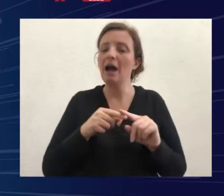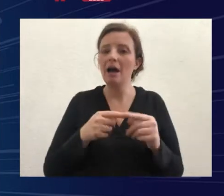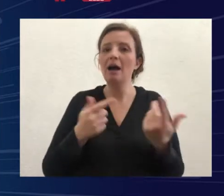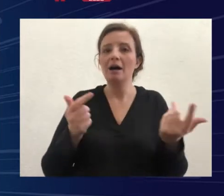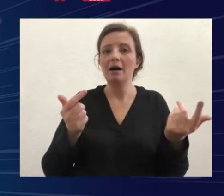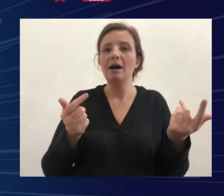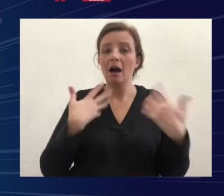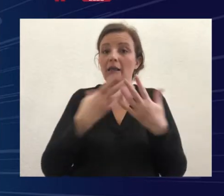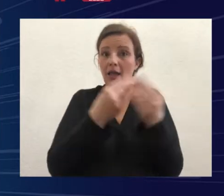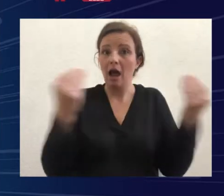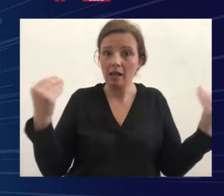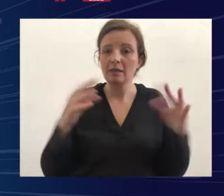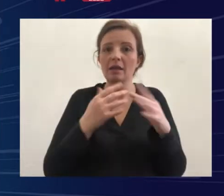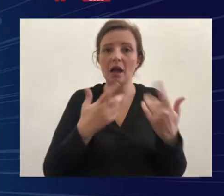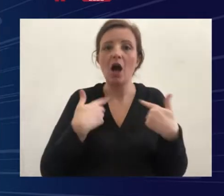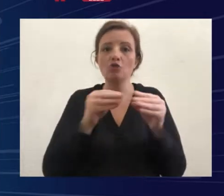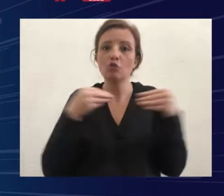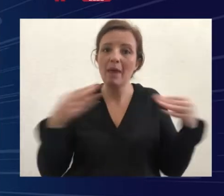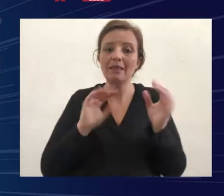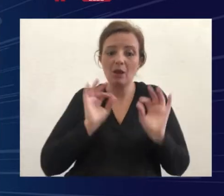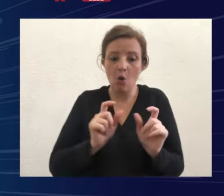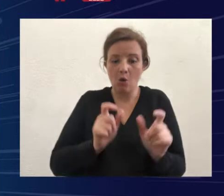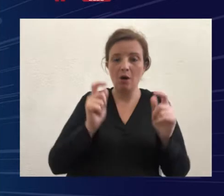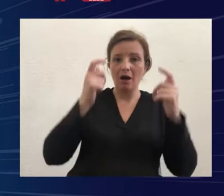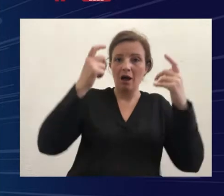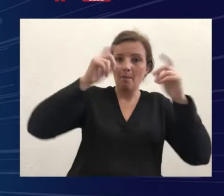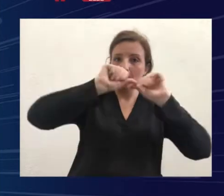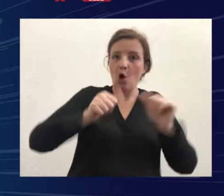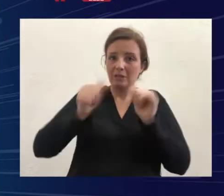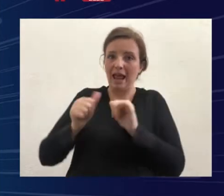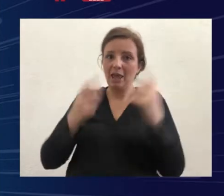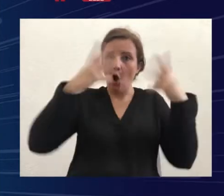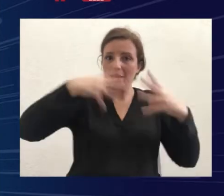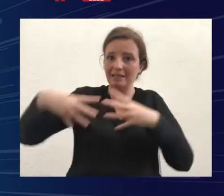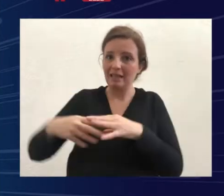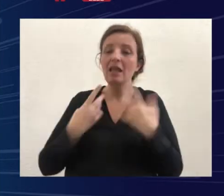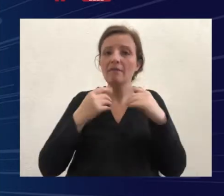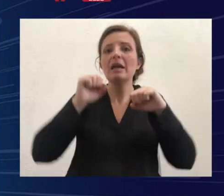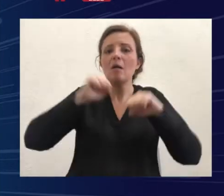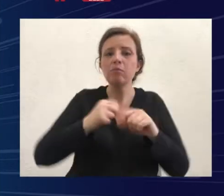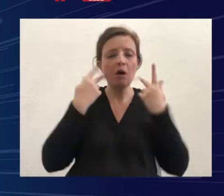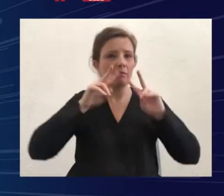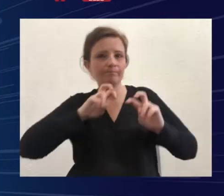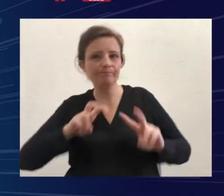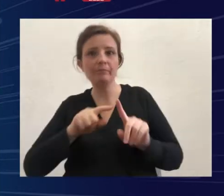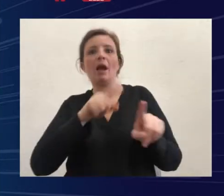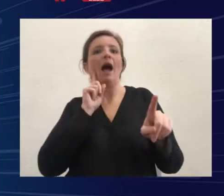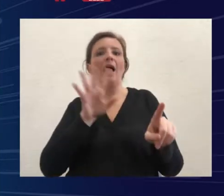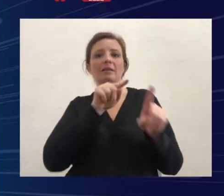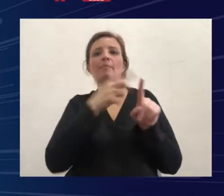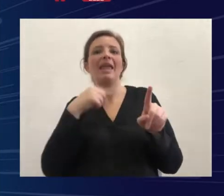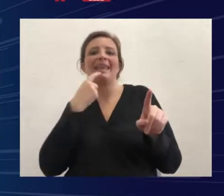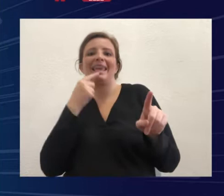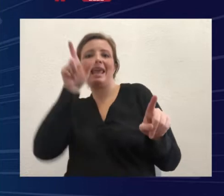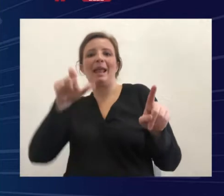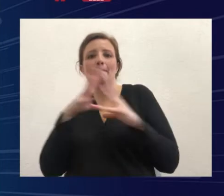consegnarci una serie molteplice di modelli organizzativi che possono essere presi in esame, come